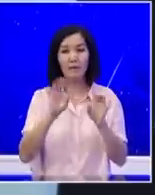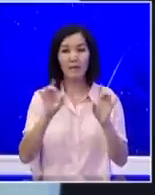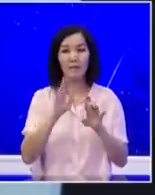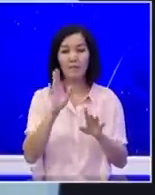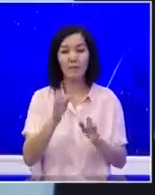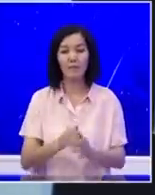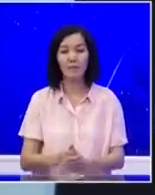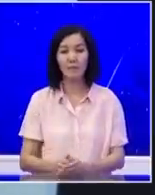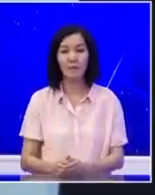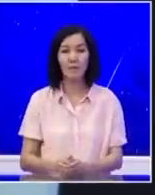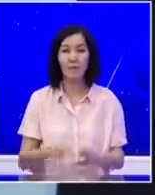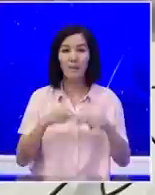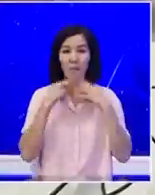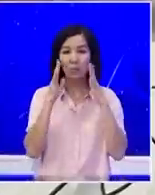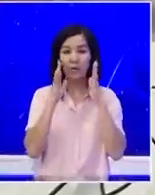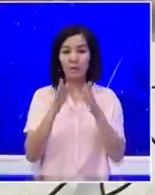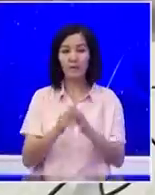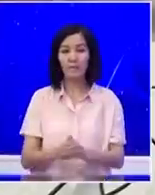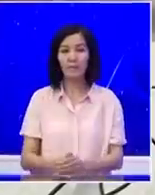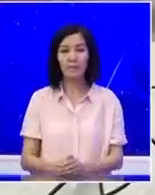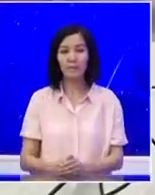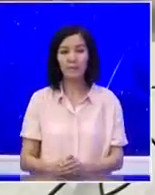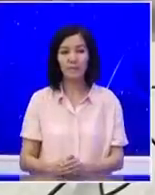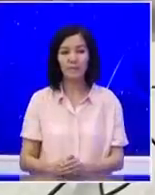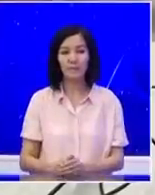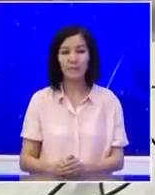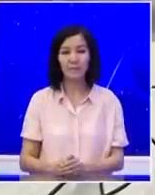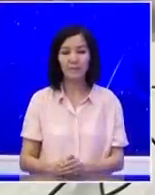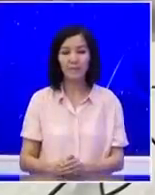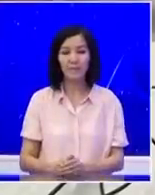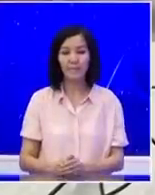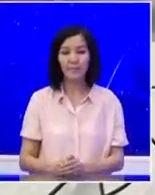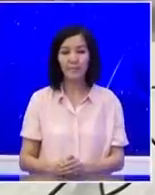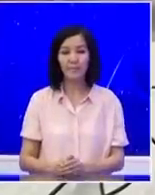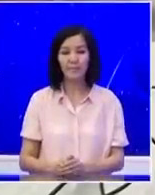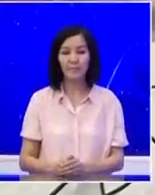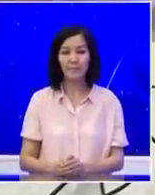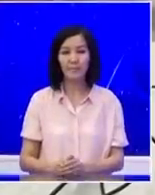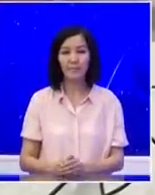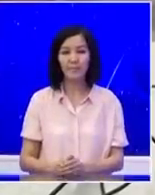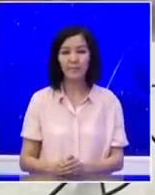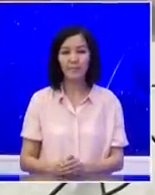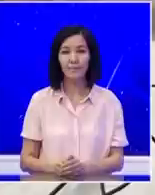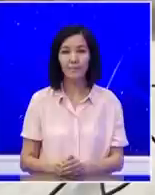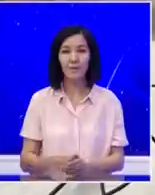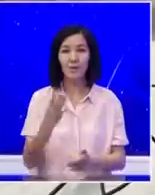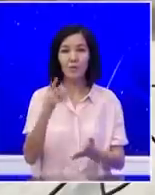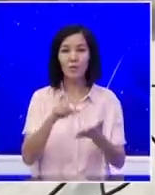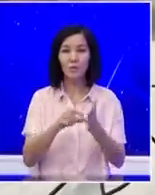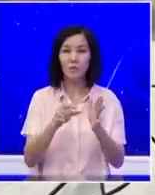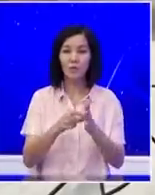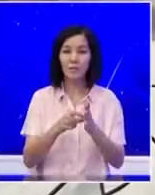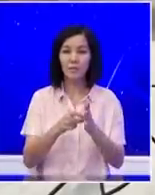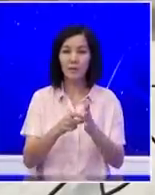айтсын, е? Тыңдаймыз балалар. Өтті сенде қызық шағым, бастау үшін бал бұлағым. Қоштасар күн жетті,